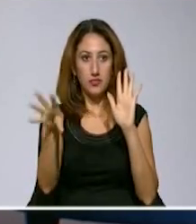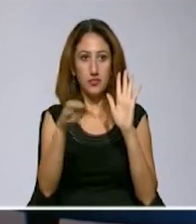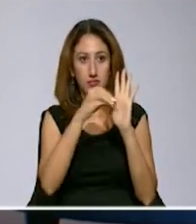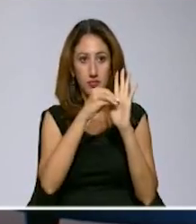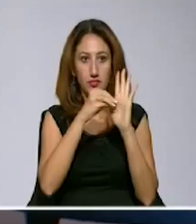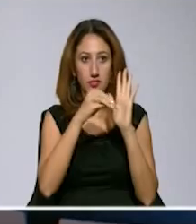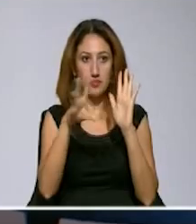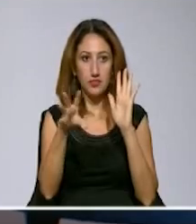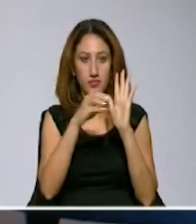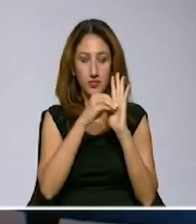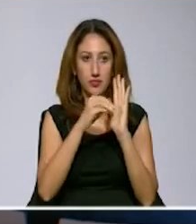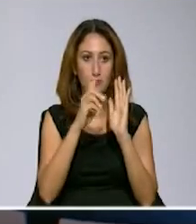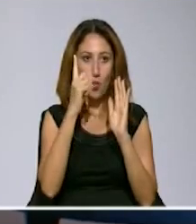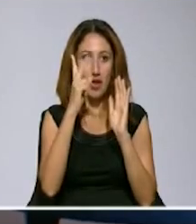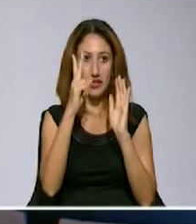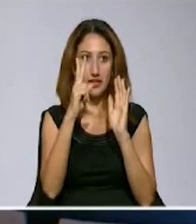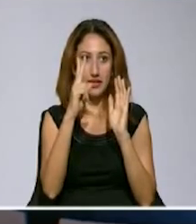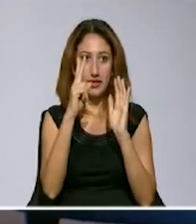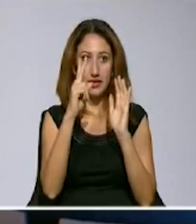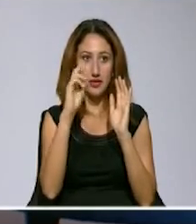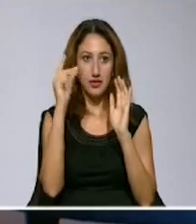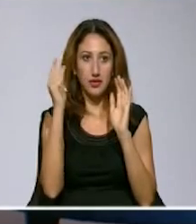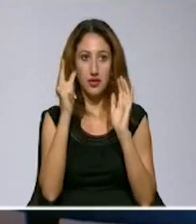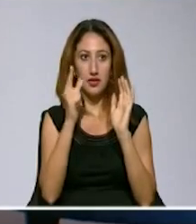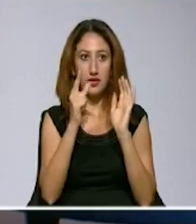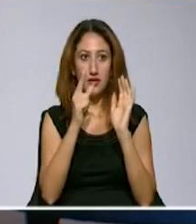كده. 1 2.